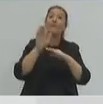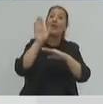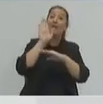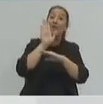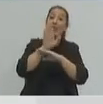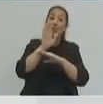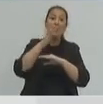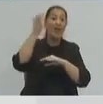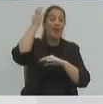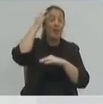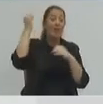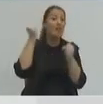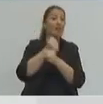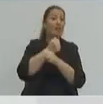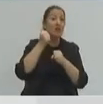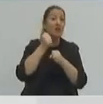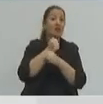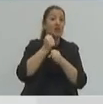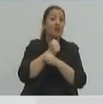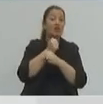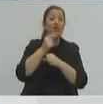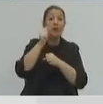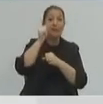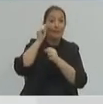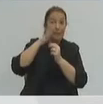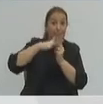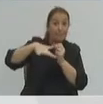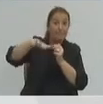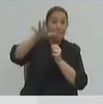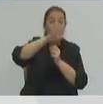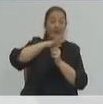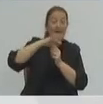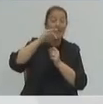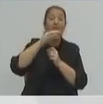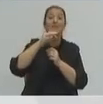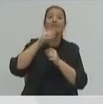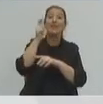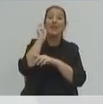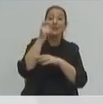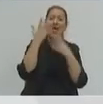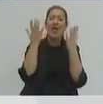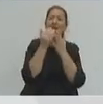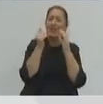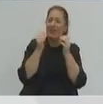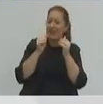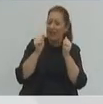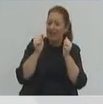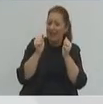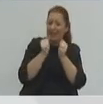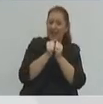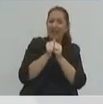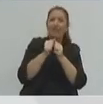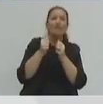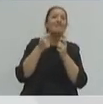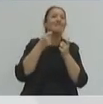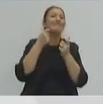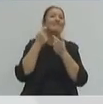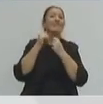Demokrasimizin temel taşı, milletimizin güzide temsilcileri, en yakın çalışma arkadaşımız olan